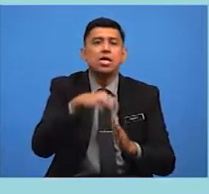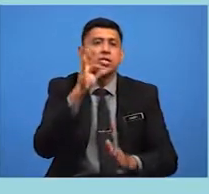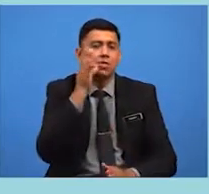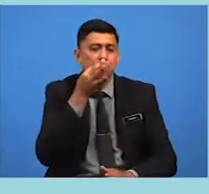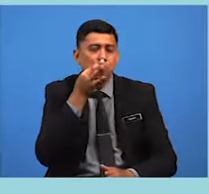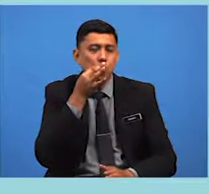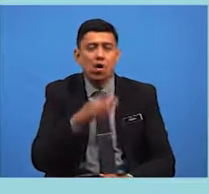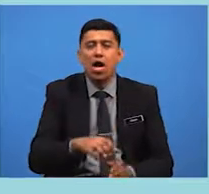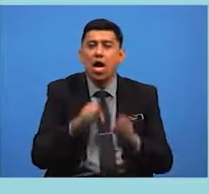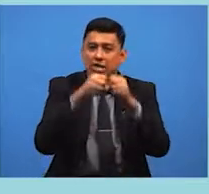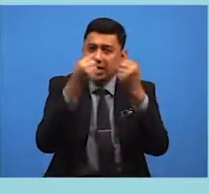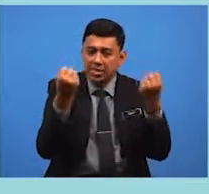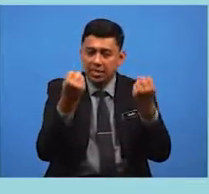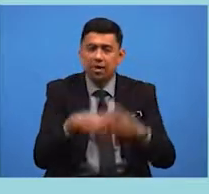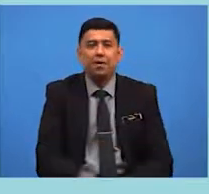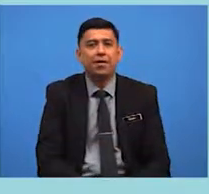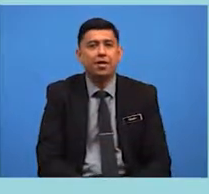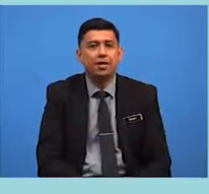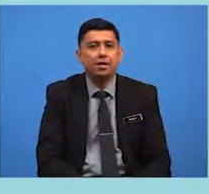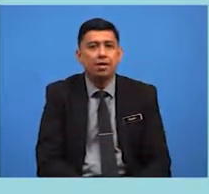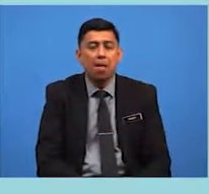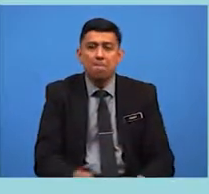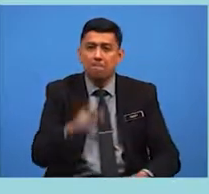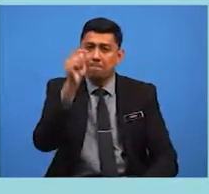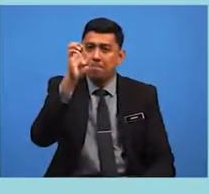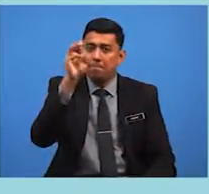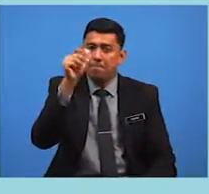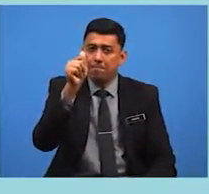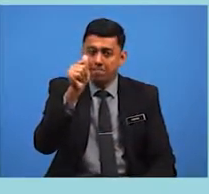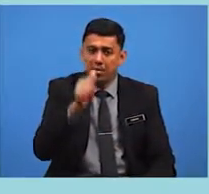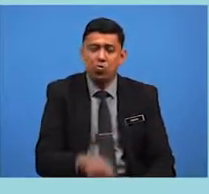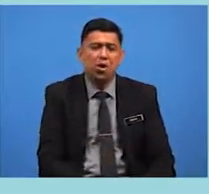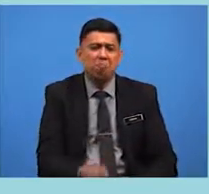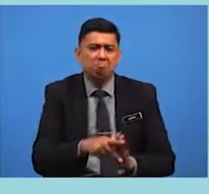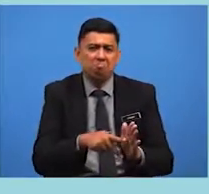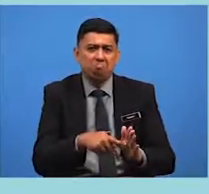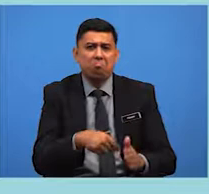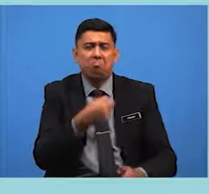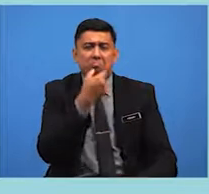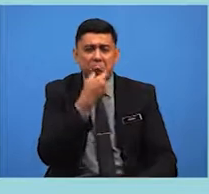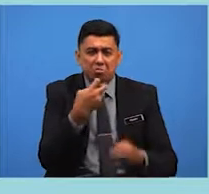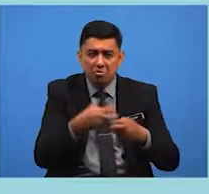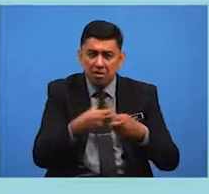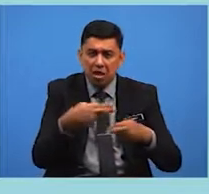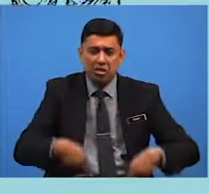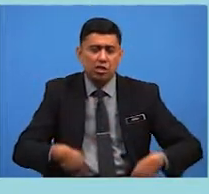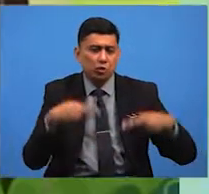murid sekalian, sajak ini bertemakan keperitan hidup seekor kijang tua.